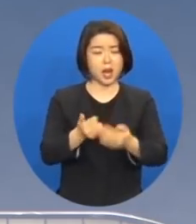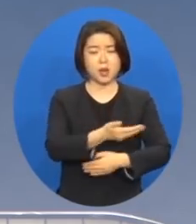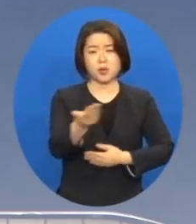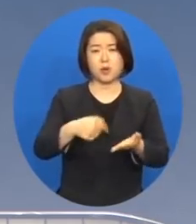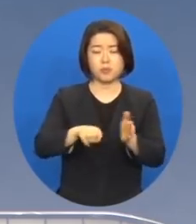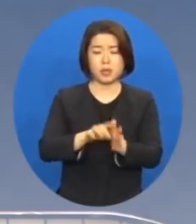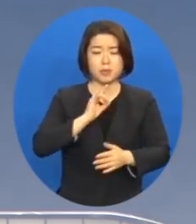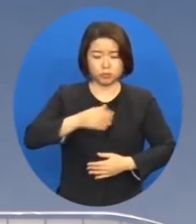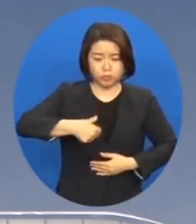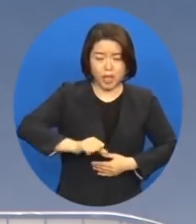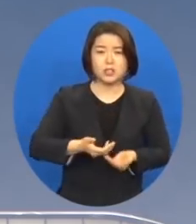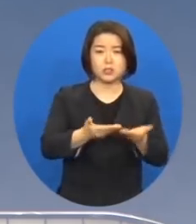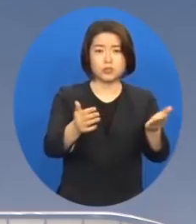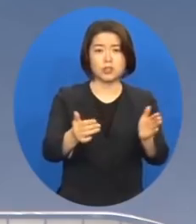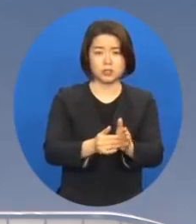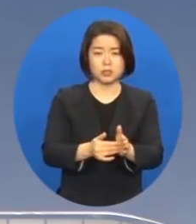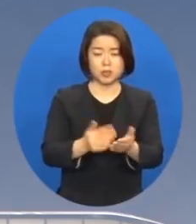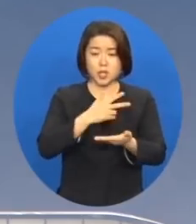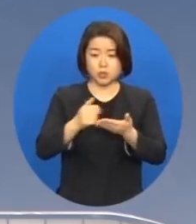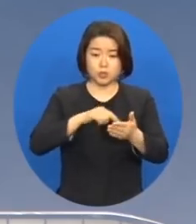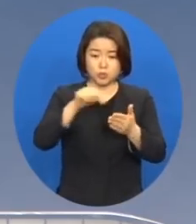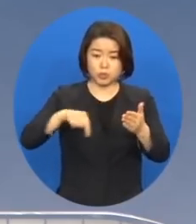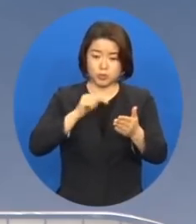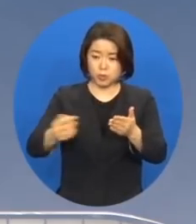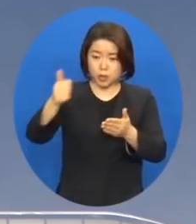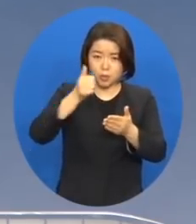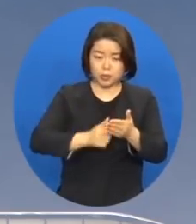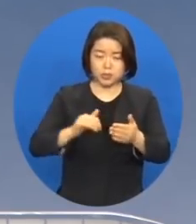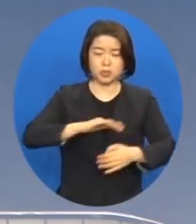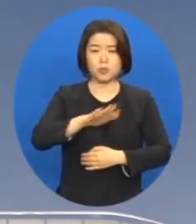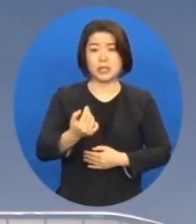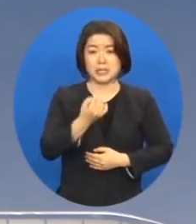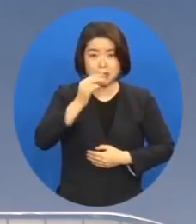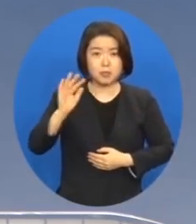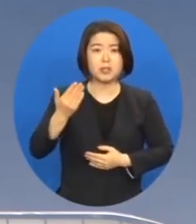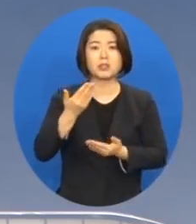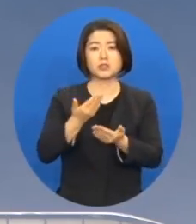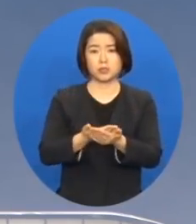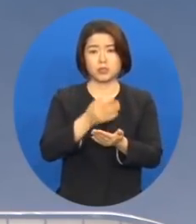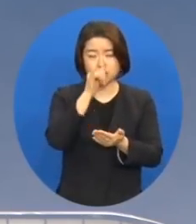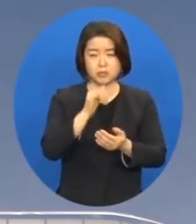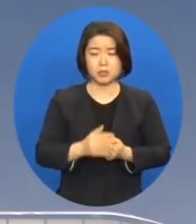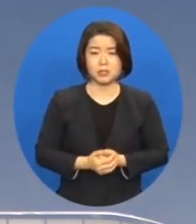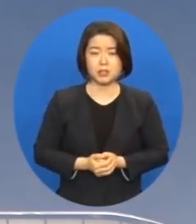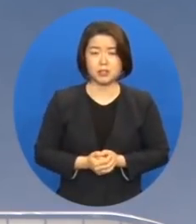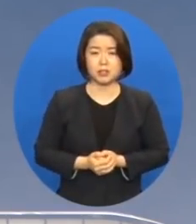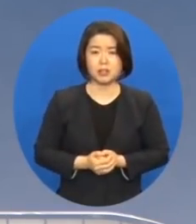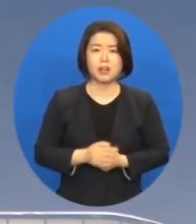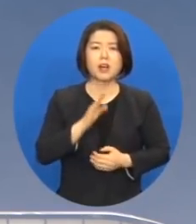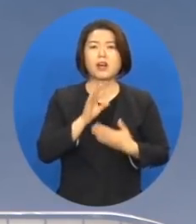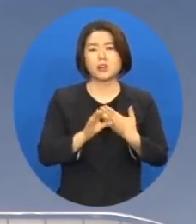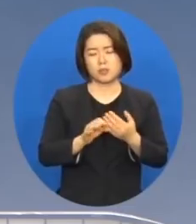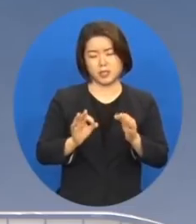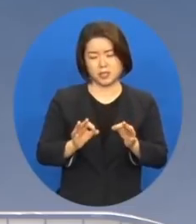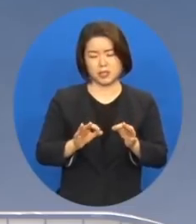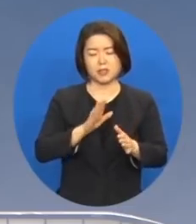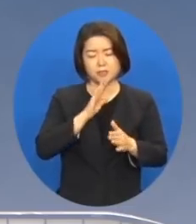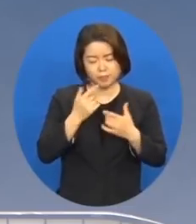주셨어요. 주님은 우리 마음에 오셔서 우리의 생명이 되어주셨어요. 그러면 이제 진짜